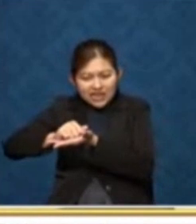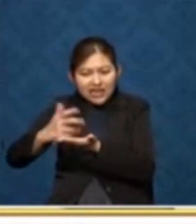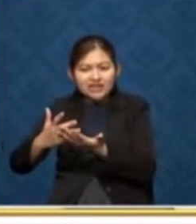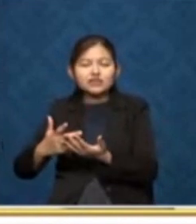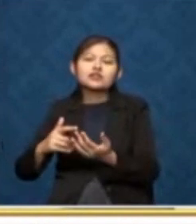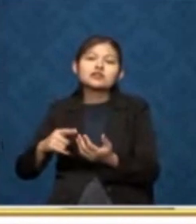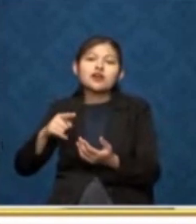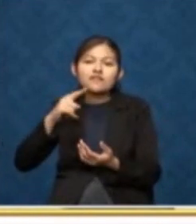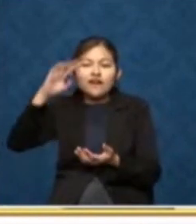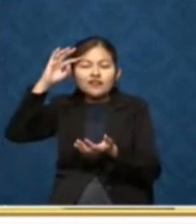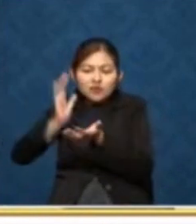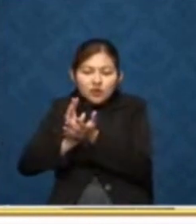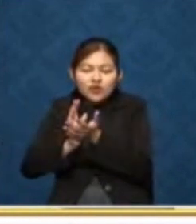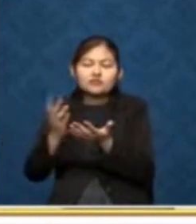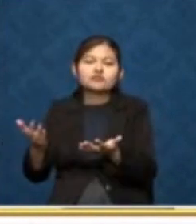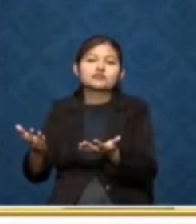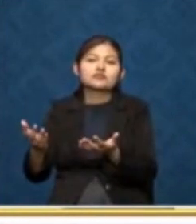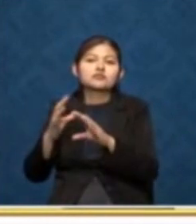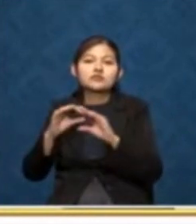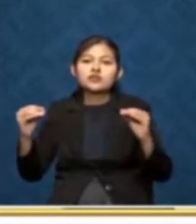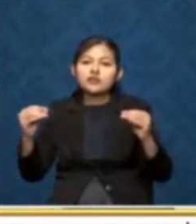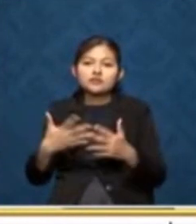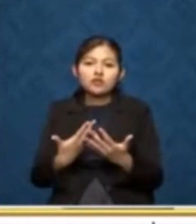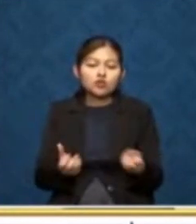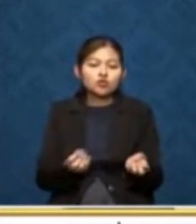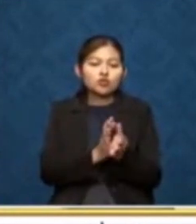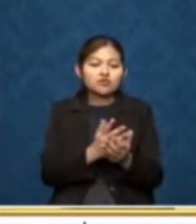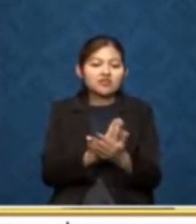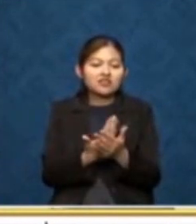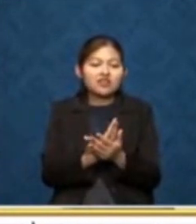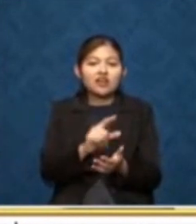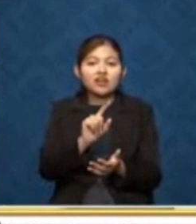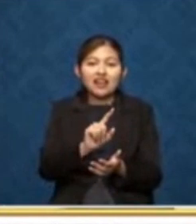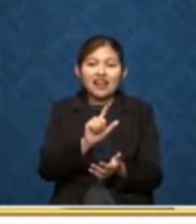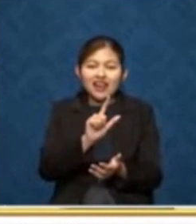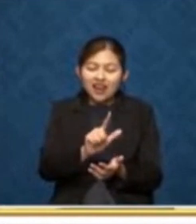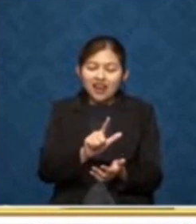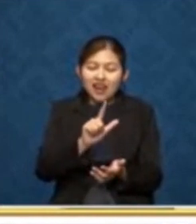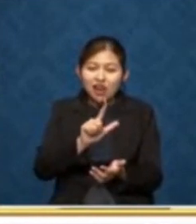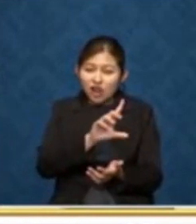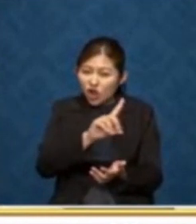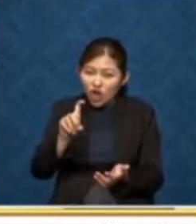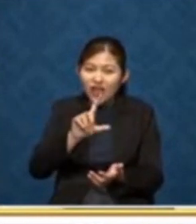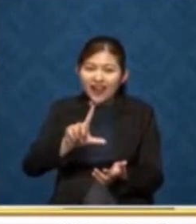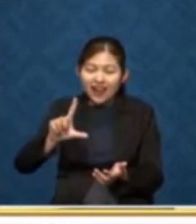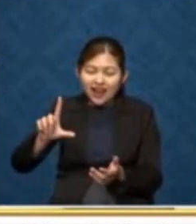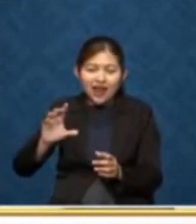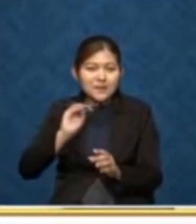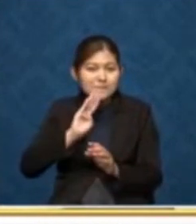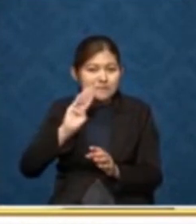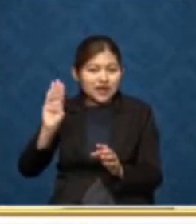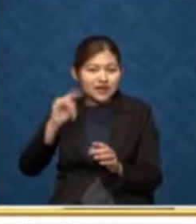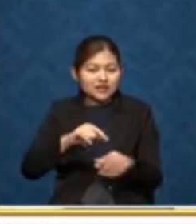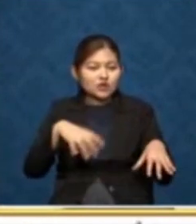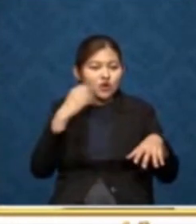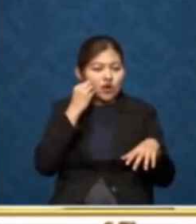ความเสียหายหลายร้อยล้านบาทนี่ก็เป็นอีกหนึ่งประเด็นปัญหาที่ทำให้เกิดหนี้สินครัวเรือนชา